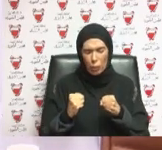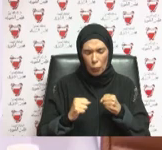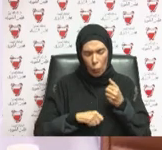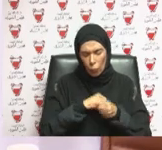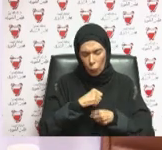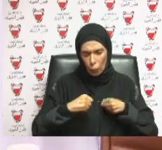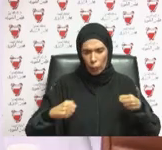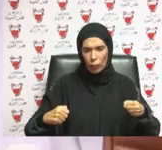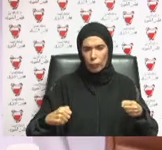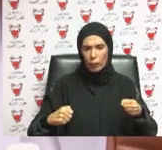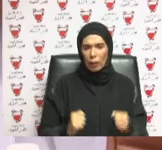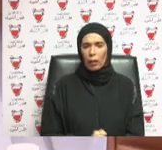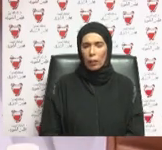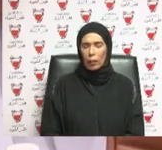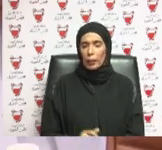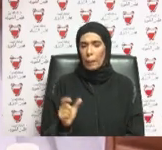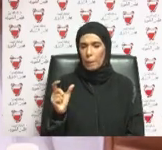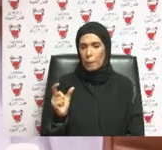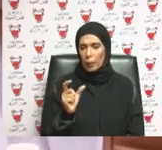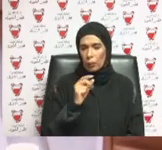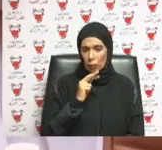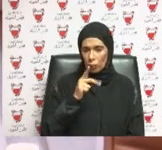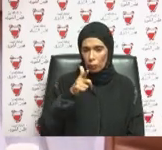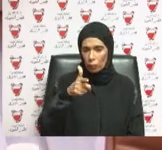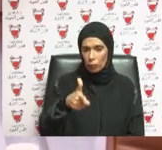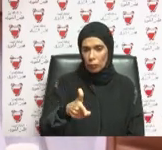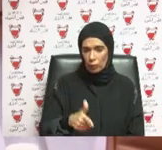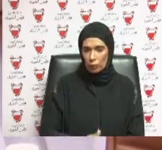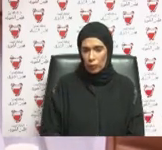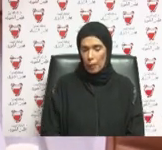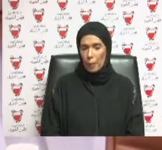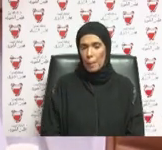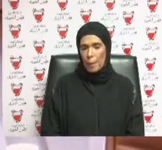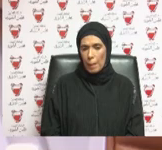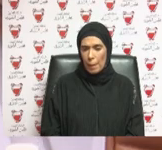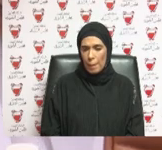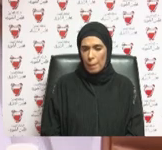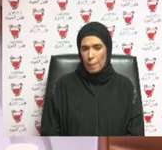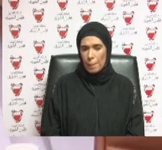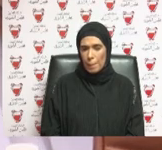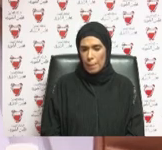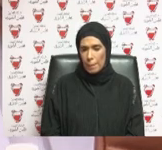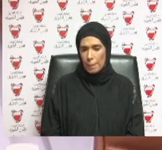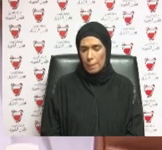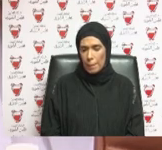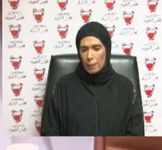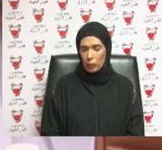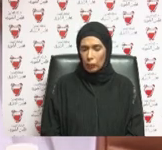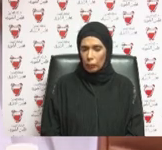فيها. جاءت كلماتك معبره معالي الرئيس عن دقائق الامور اللي الواحد وده انه يتكلم فيها، ومتفضل فيه